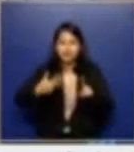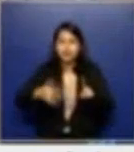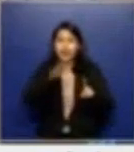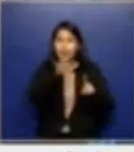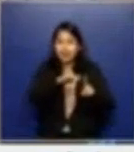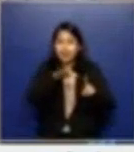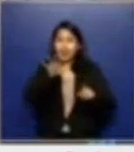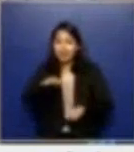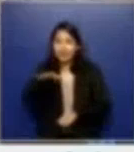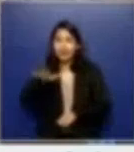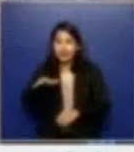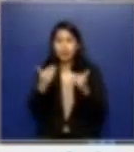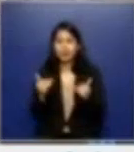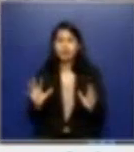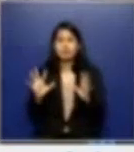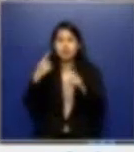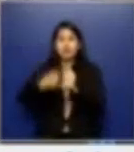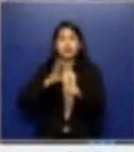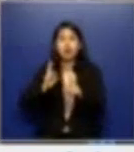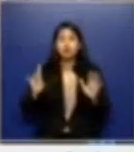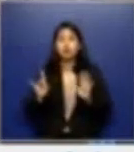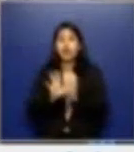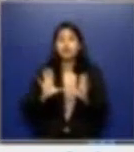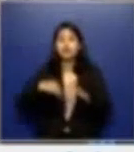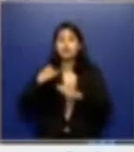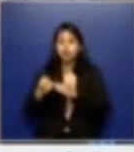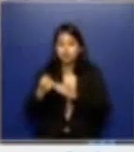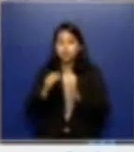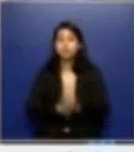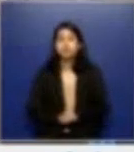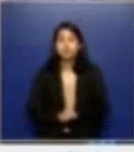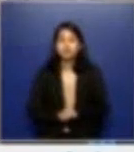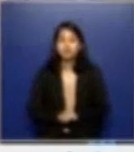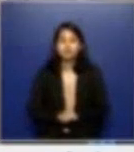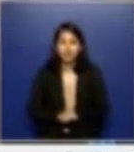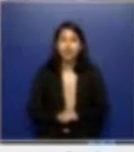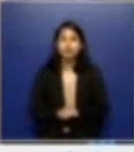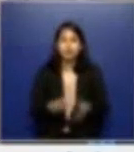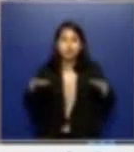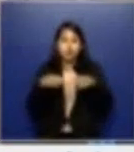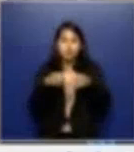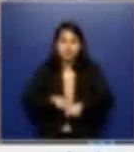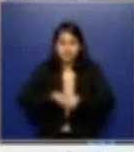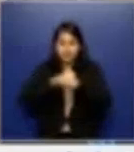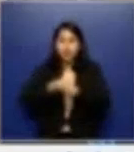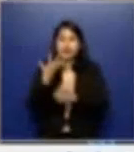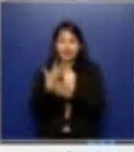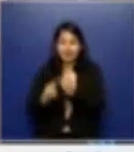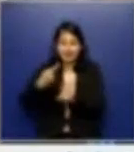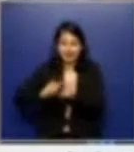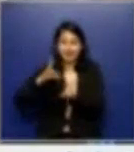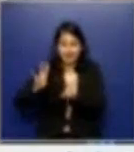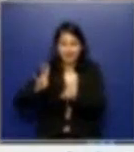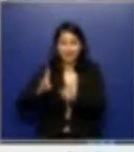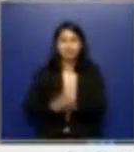ดือนนี้หมดไปแล้วคือมิถุนายนจบรอบแรกส่วนเกษตรกร3เดือนยังมีอีกเดือนนึงคือเดือนกรกฎา